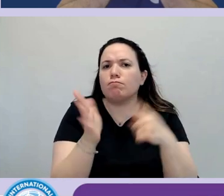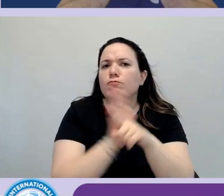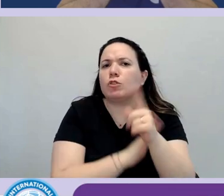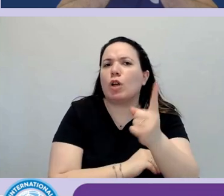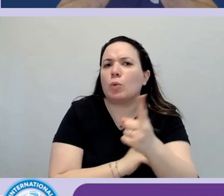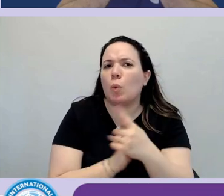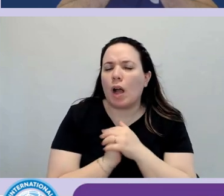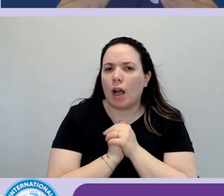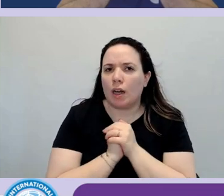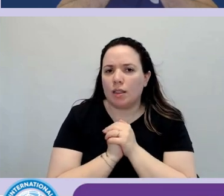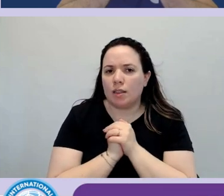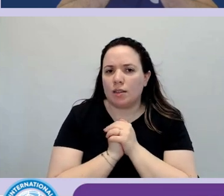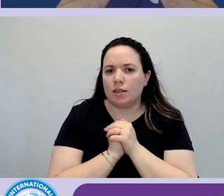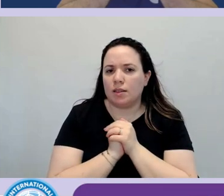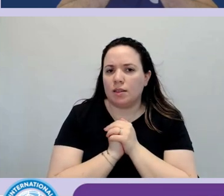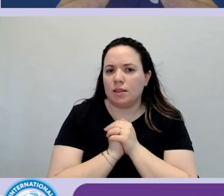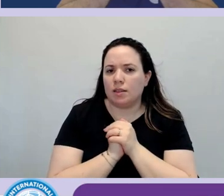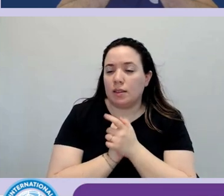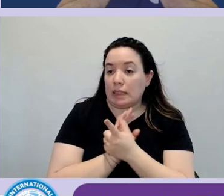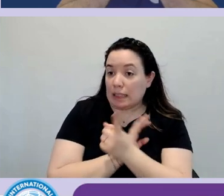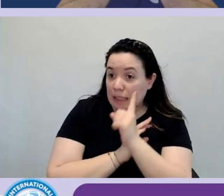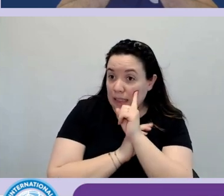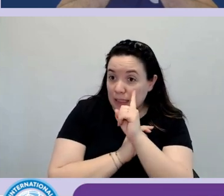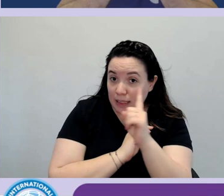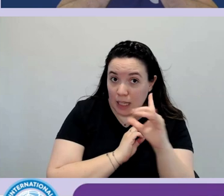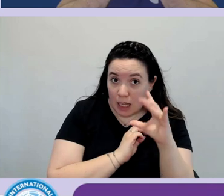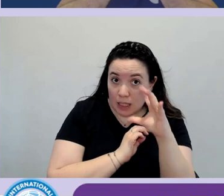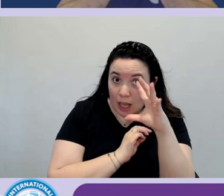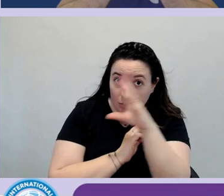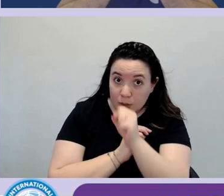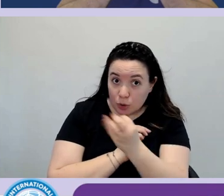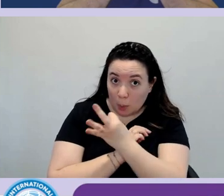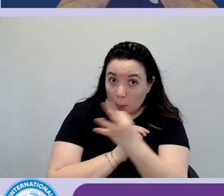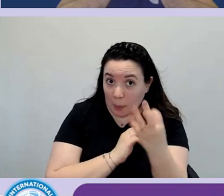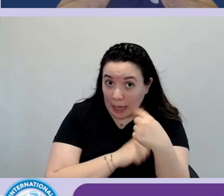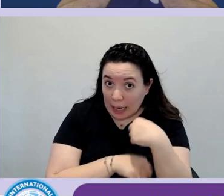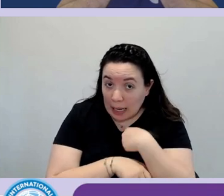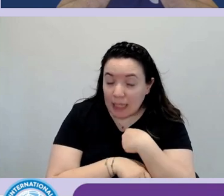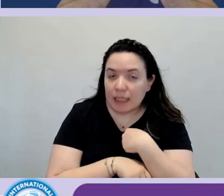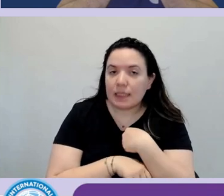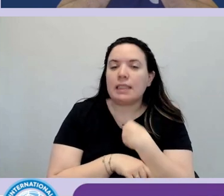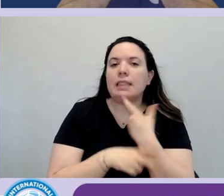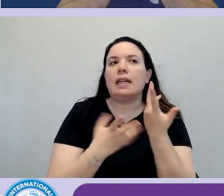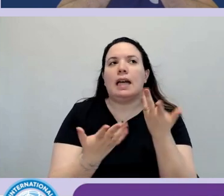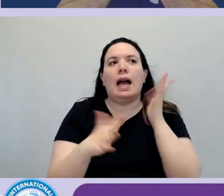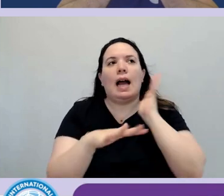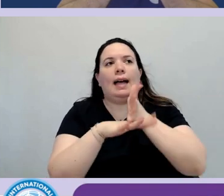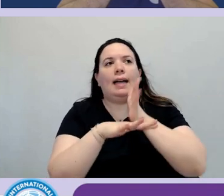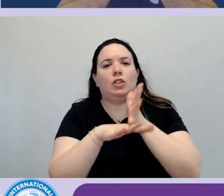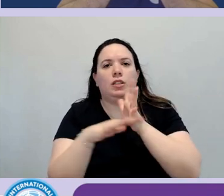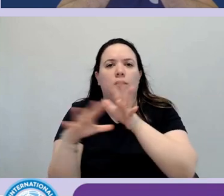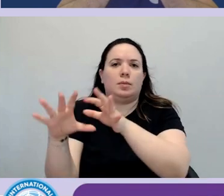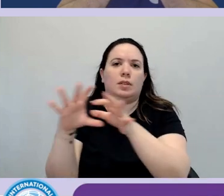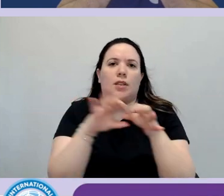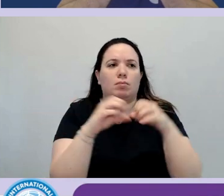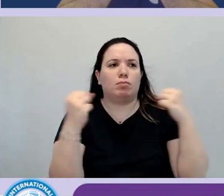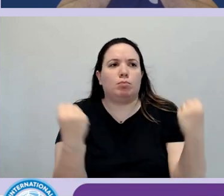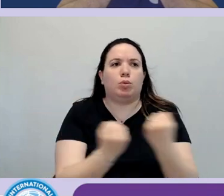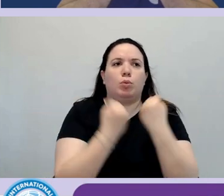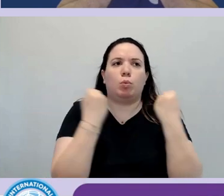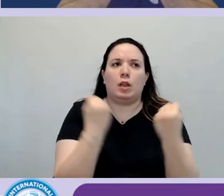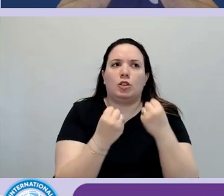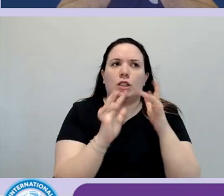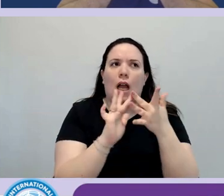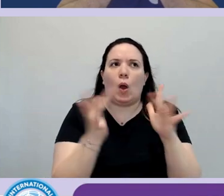advertising se l'ho compresa bene come può funzionare il tema dell'accessibilità relativo al mondo della